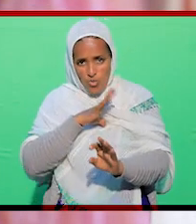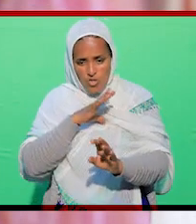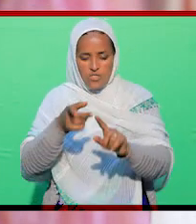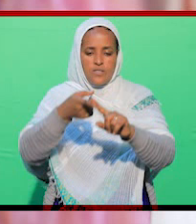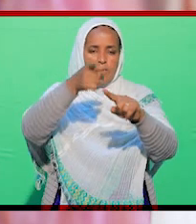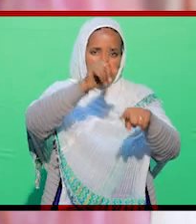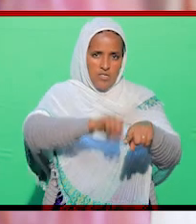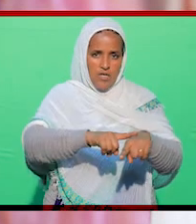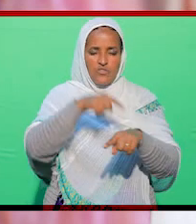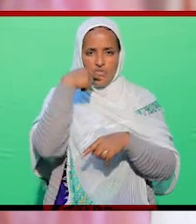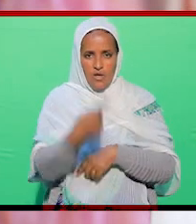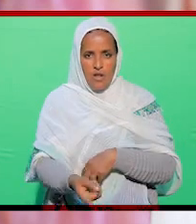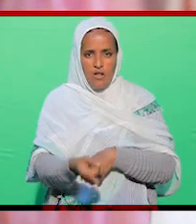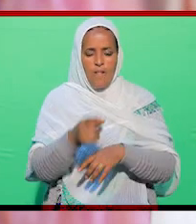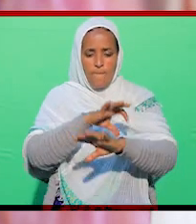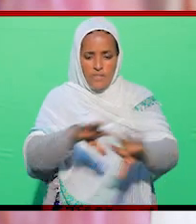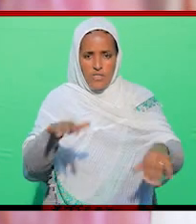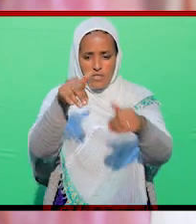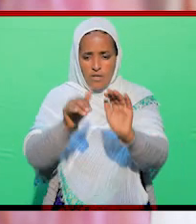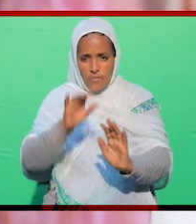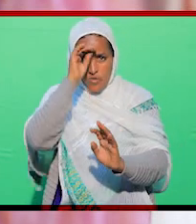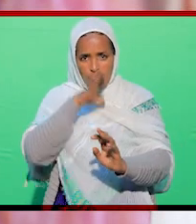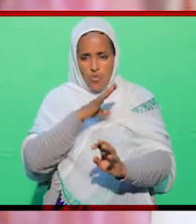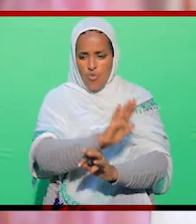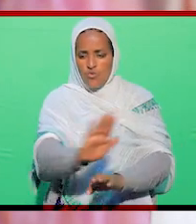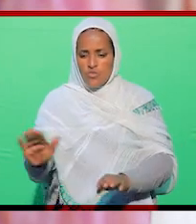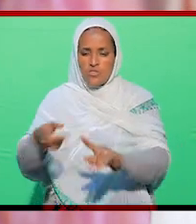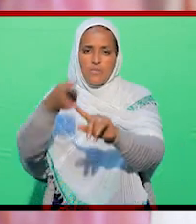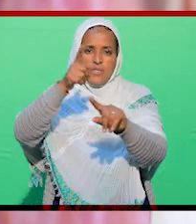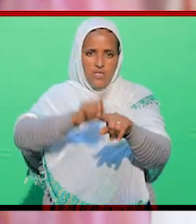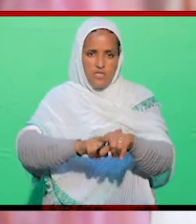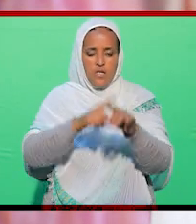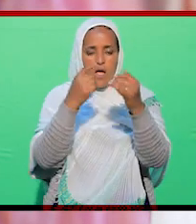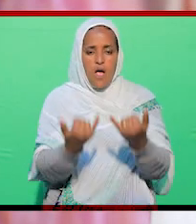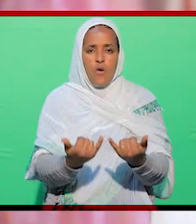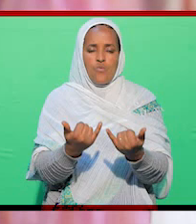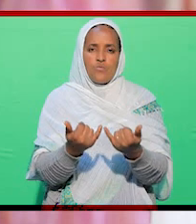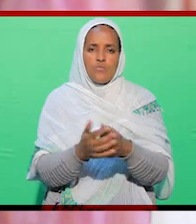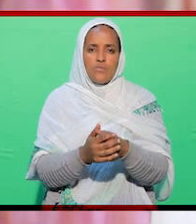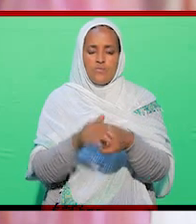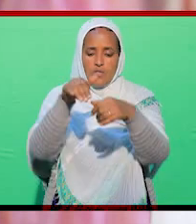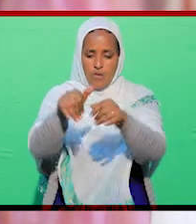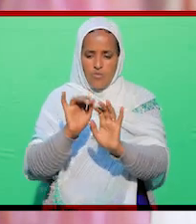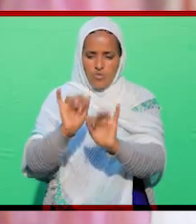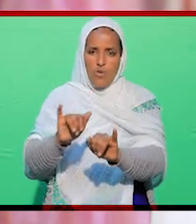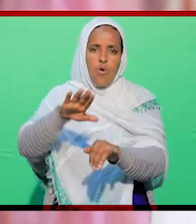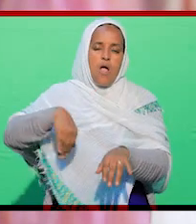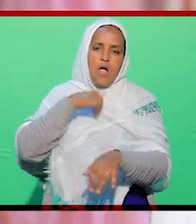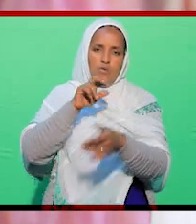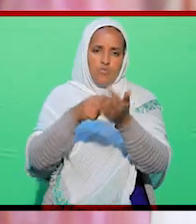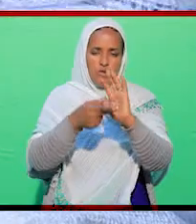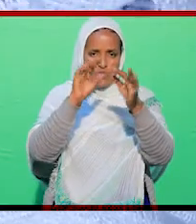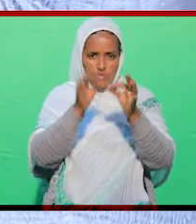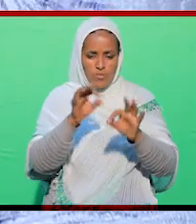ምድርም የተቀበሩባትን ሰዎች ትመልሳለች ይላል። ምድርም የተቀበሩባትን ሰዎች ትመልሳለች። አሁን